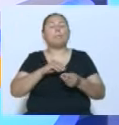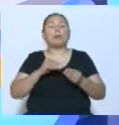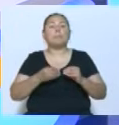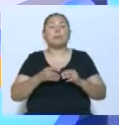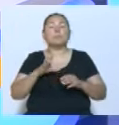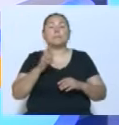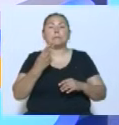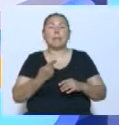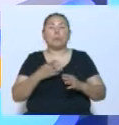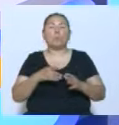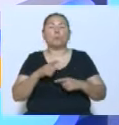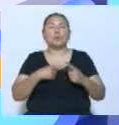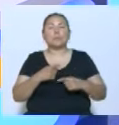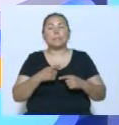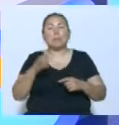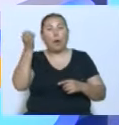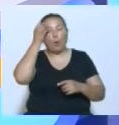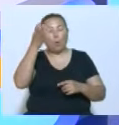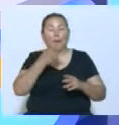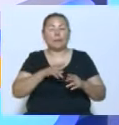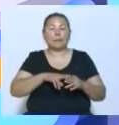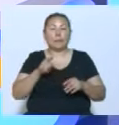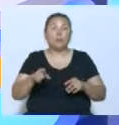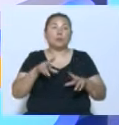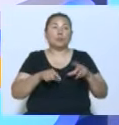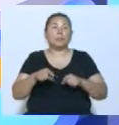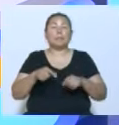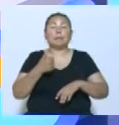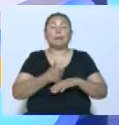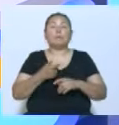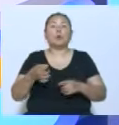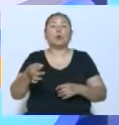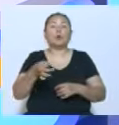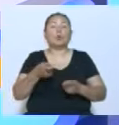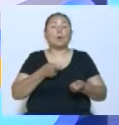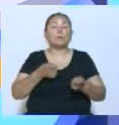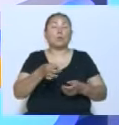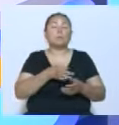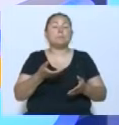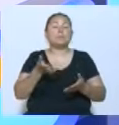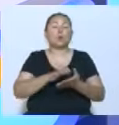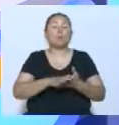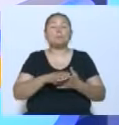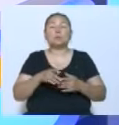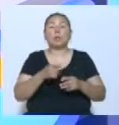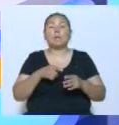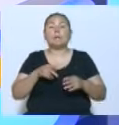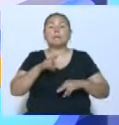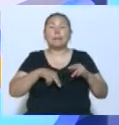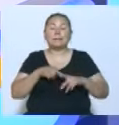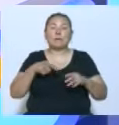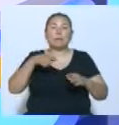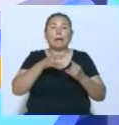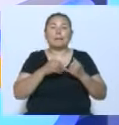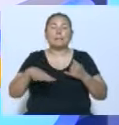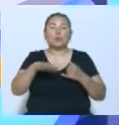региона посредством науки. Участвующий в работе совещания глава региона Нурдаулет Кайлыбай также ознакомился с ходом строительства нескольких объектов на